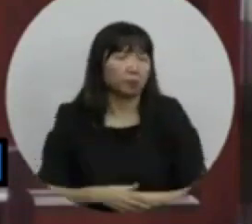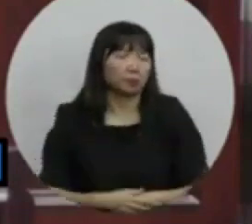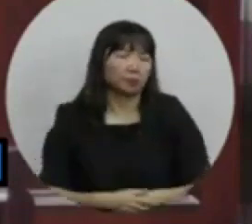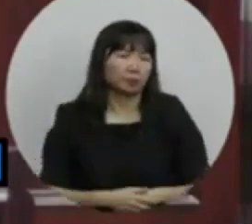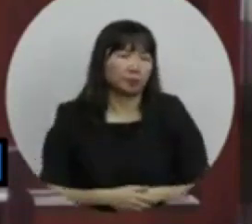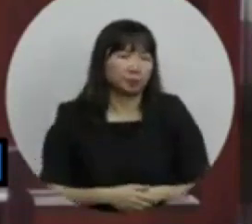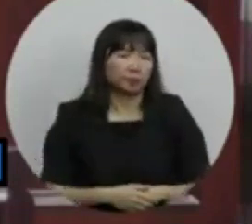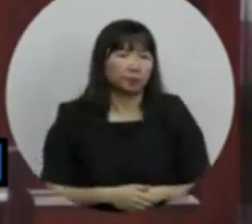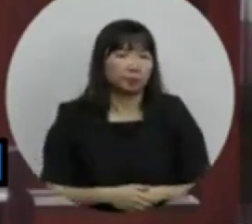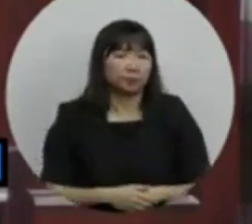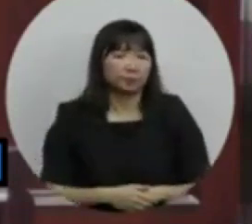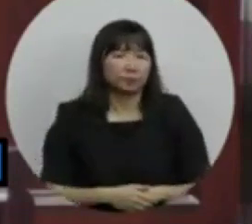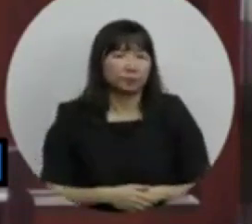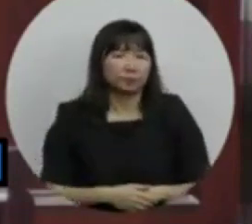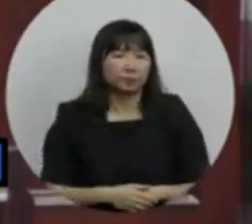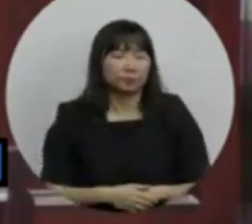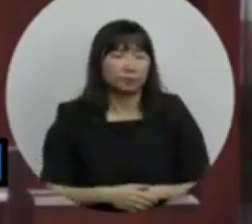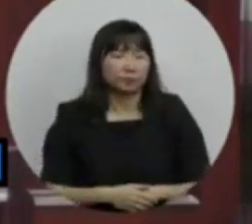말씀을 드립니다.